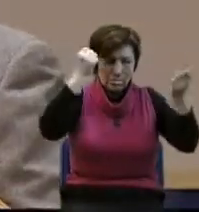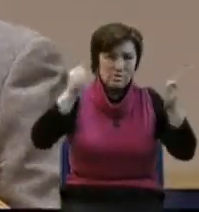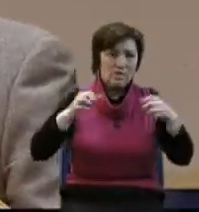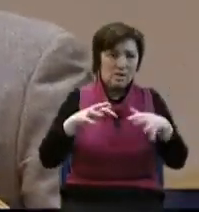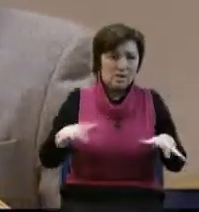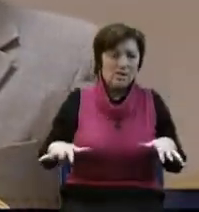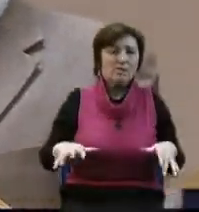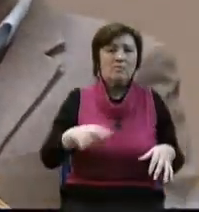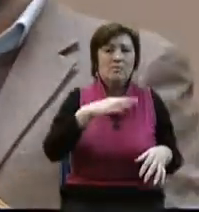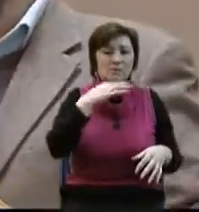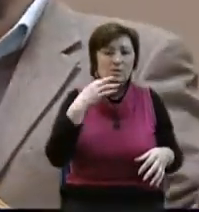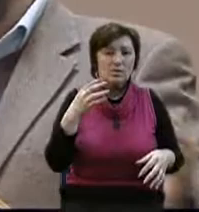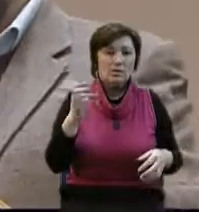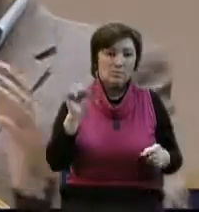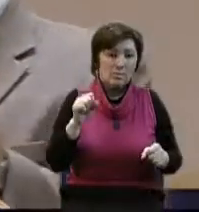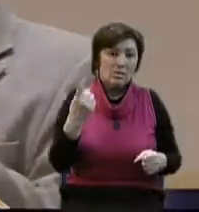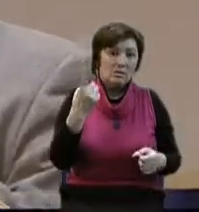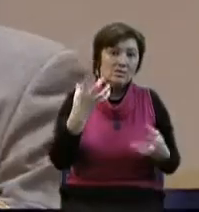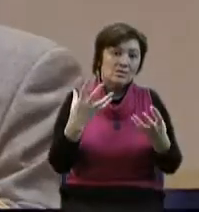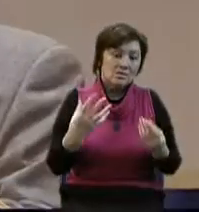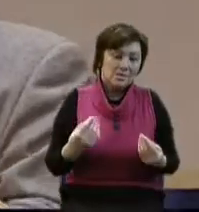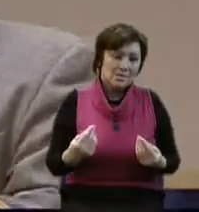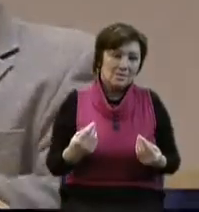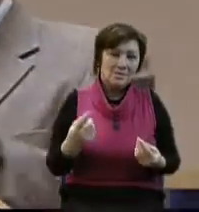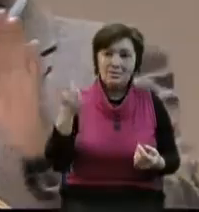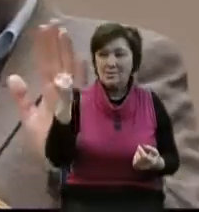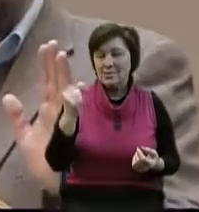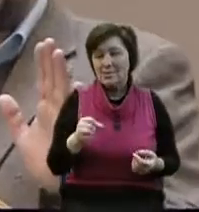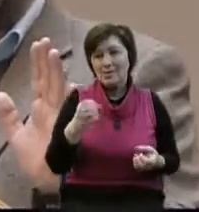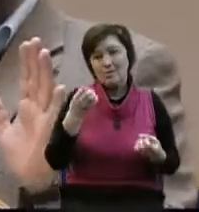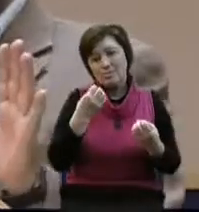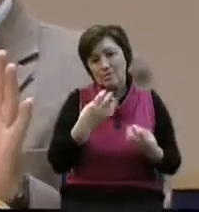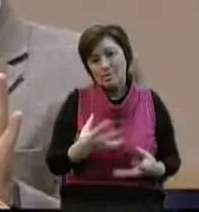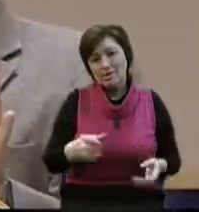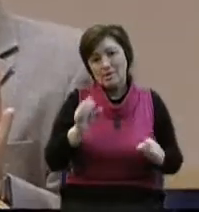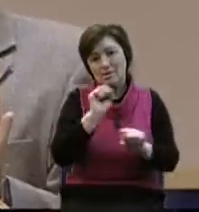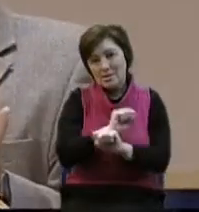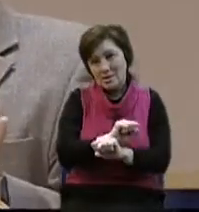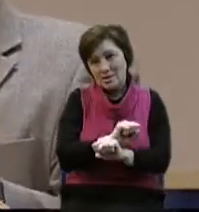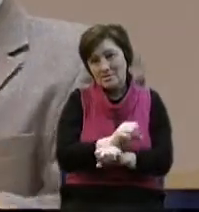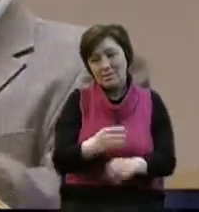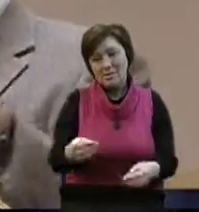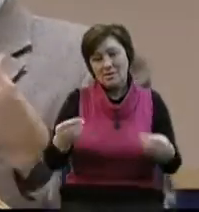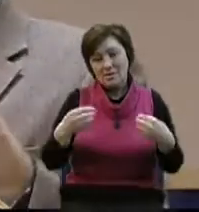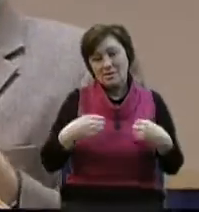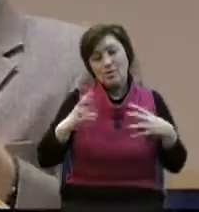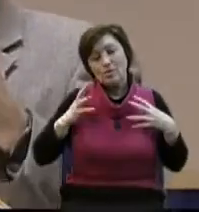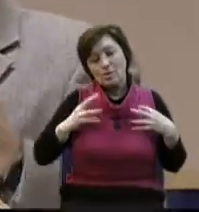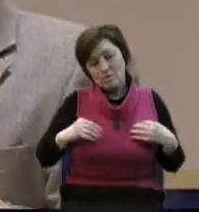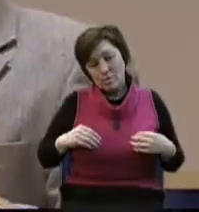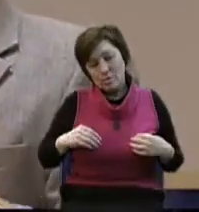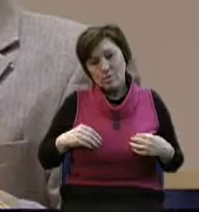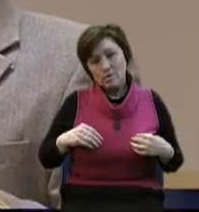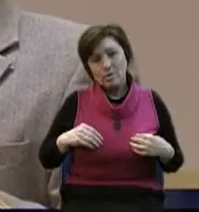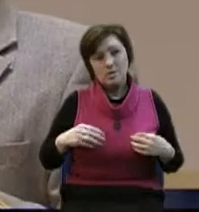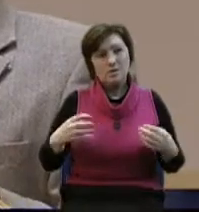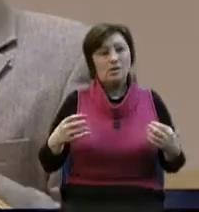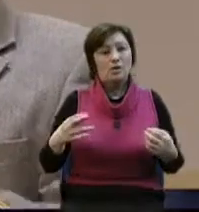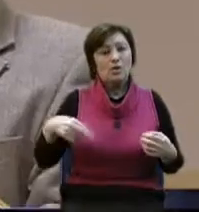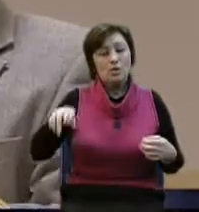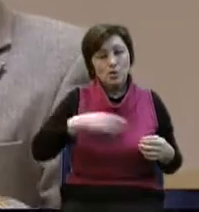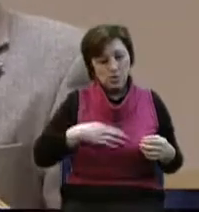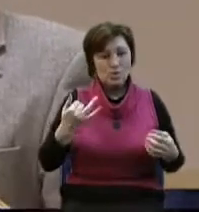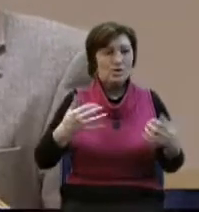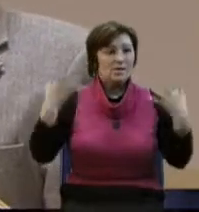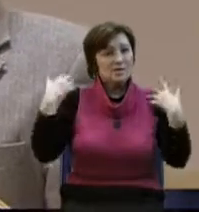этой земле, мог хотя бы один день, неделю просто остановиться и дать покой не только душе, но и плоти своей.